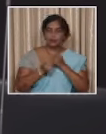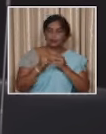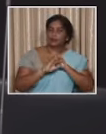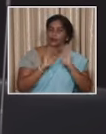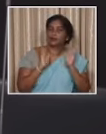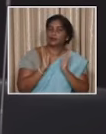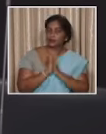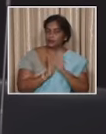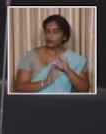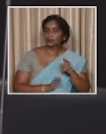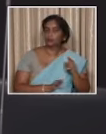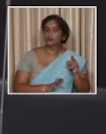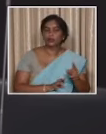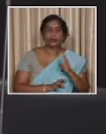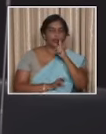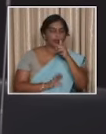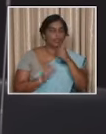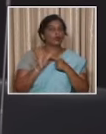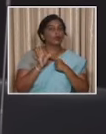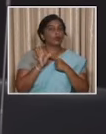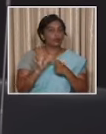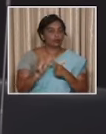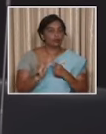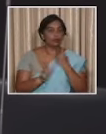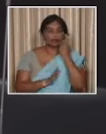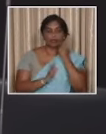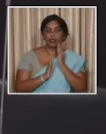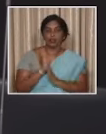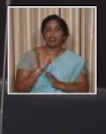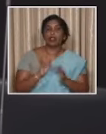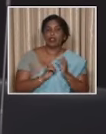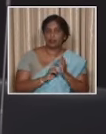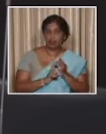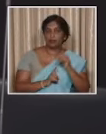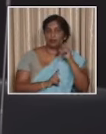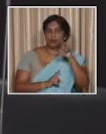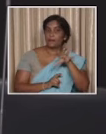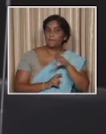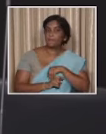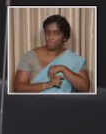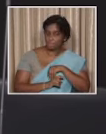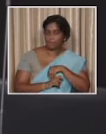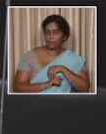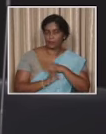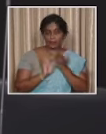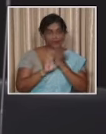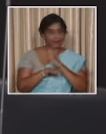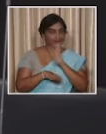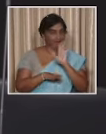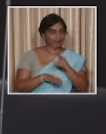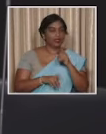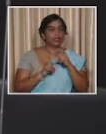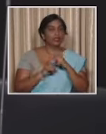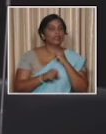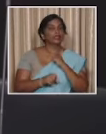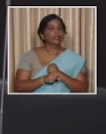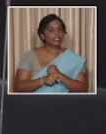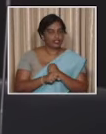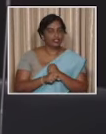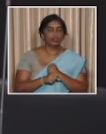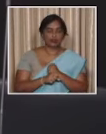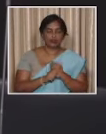සියල්ලට තියෙන්නේ එක පිළිතුරයි කියලා උගත් ඇමතිවරයෙක් ලෙස ඔබතුමා පිළිගන්නවා හිටපු ඩිජිටල් කරන්නේ